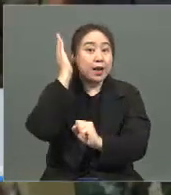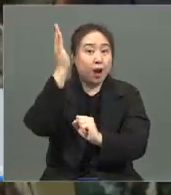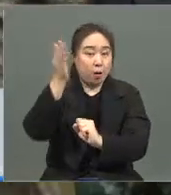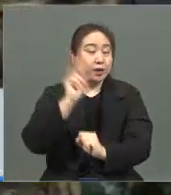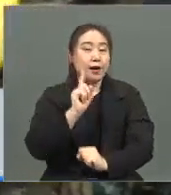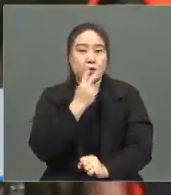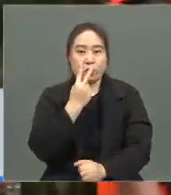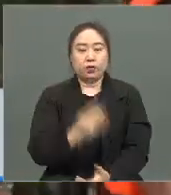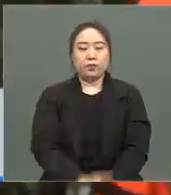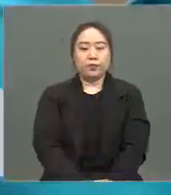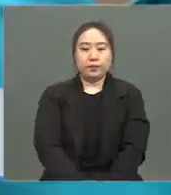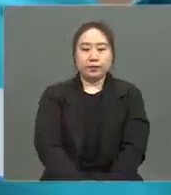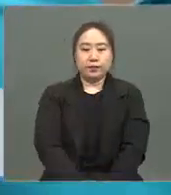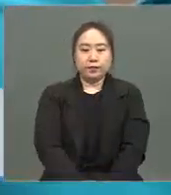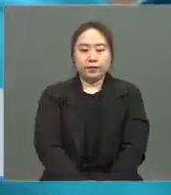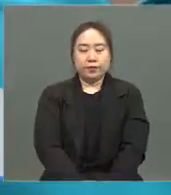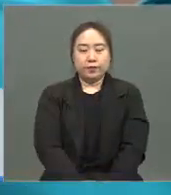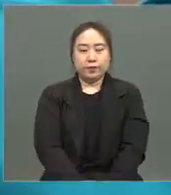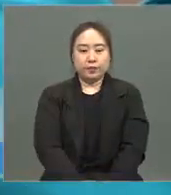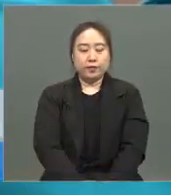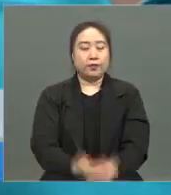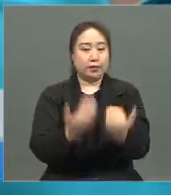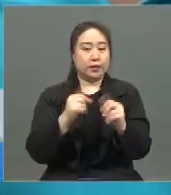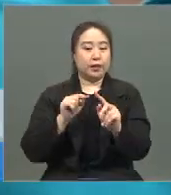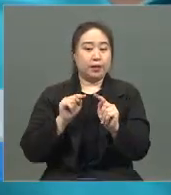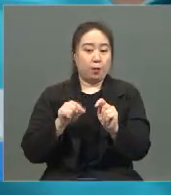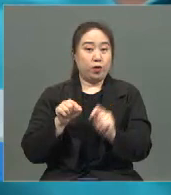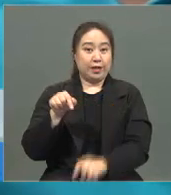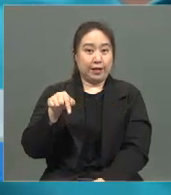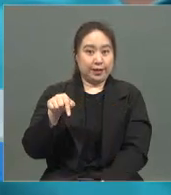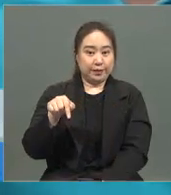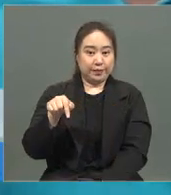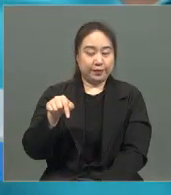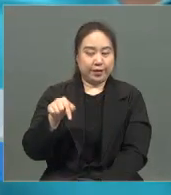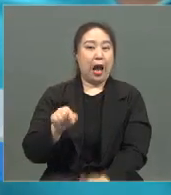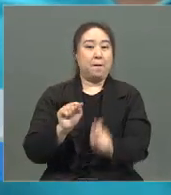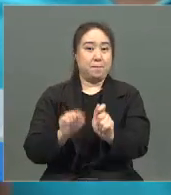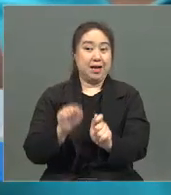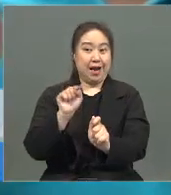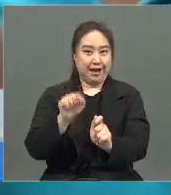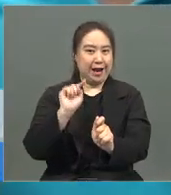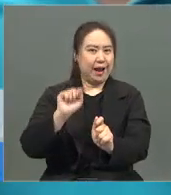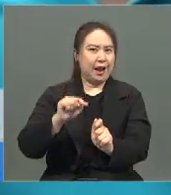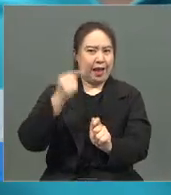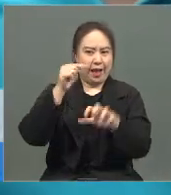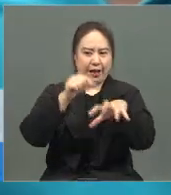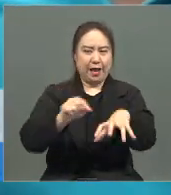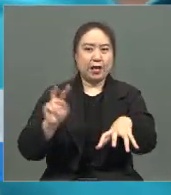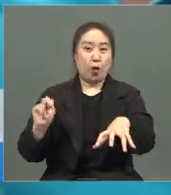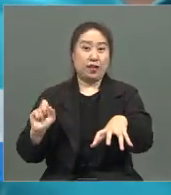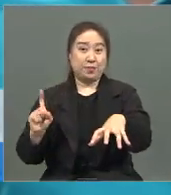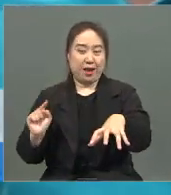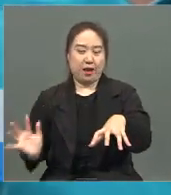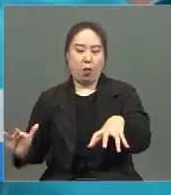ค่ะ คือในส่วนของรัศดานะครับผมบอกว่าเป็นอำเภอแรกนะครับที่รับมวลน้ำจากทุ่งสงนะ